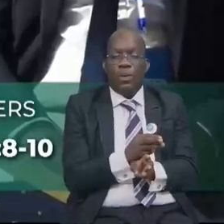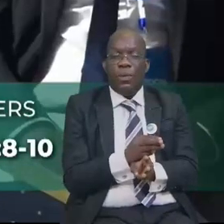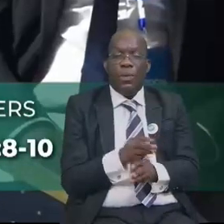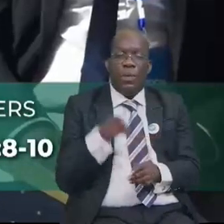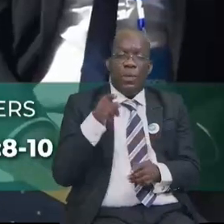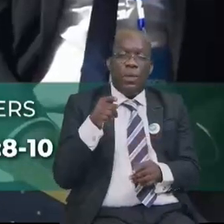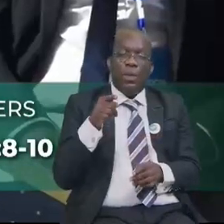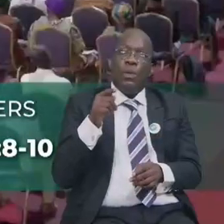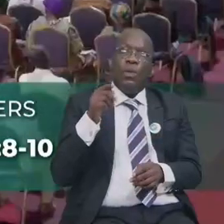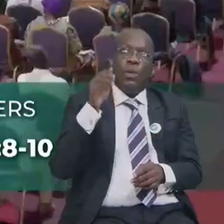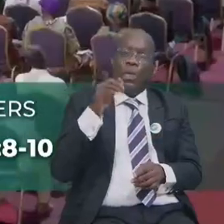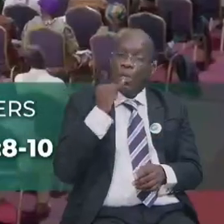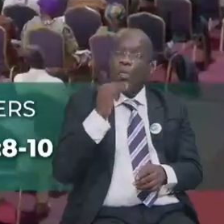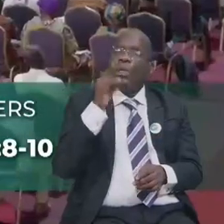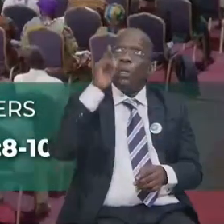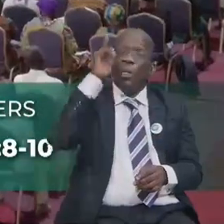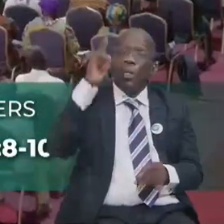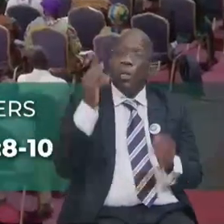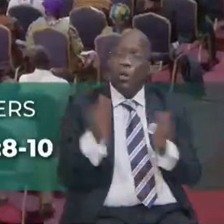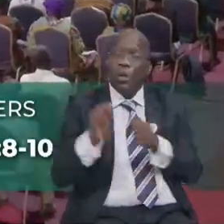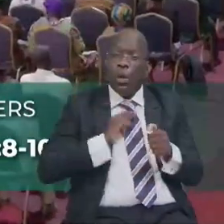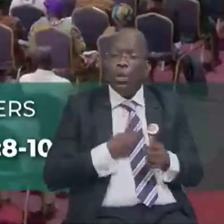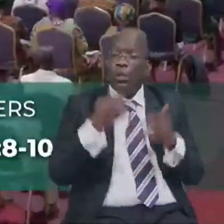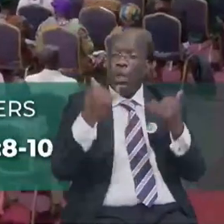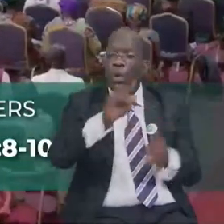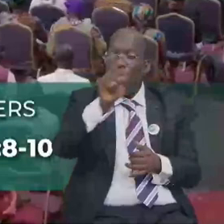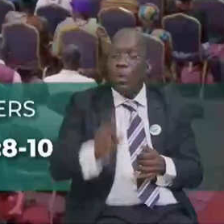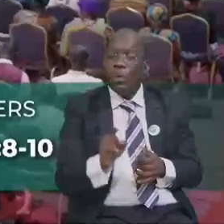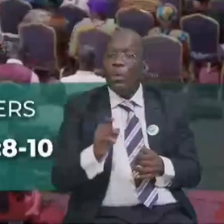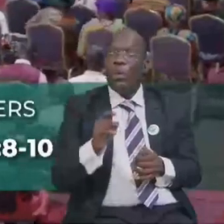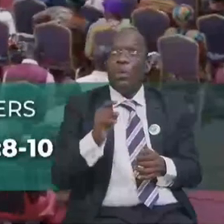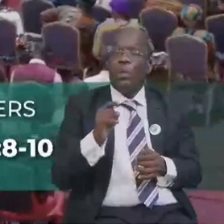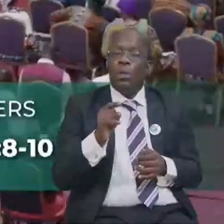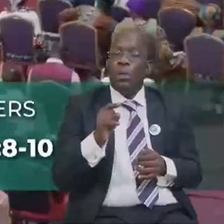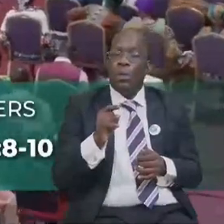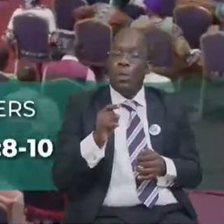Est-ce qu'il est avec nous maintenant? Je demande, est-ce qu'il est avec nous maintenant?